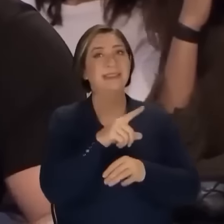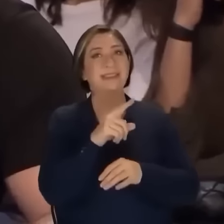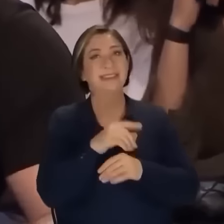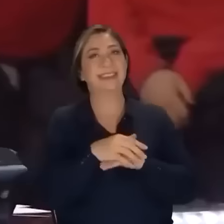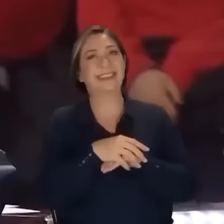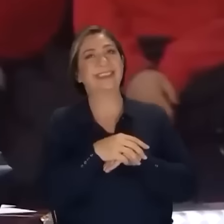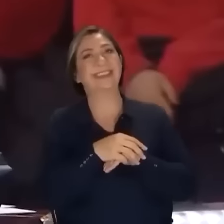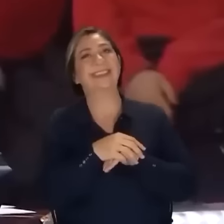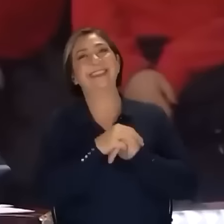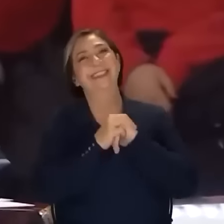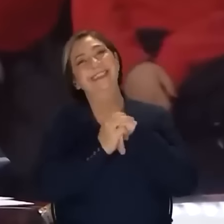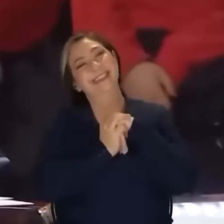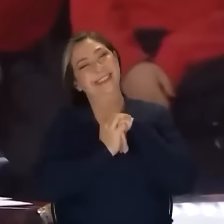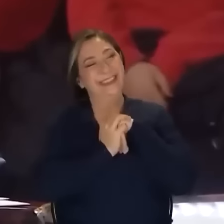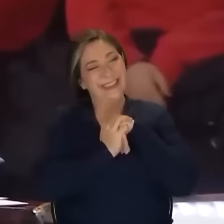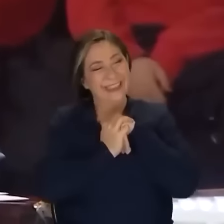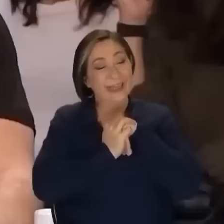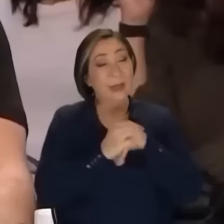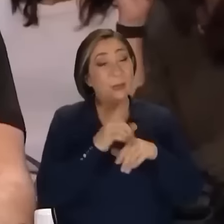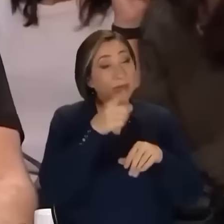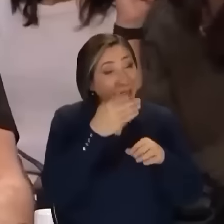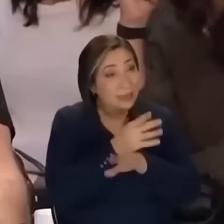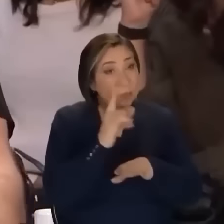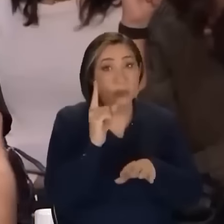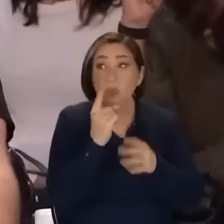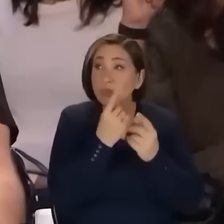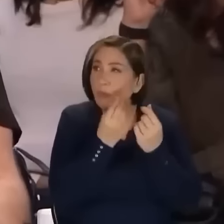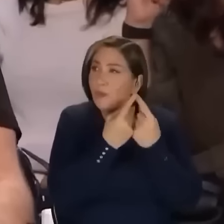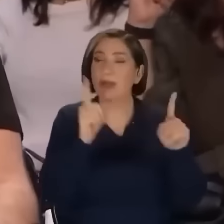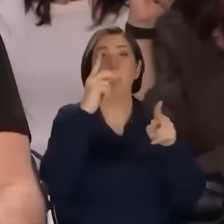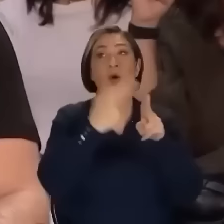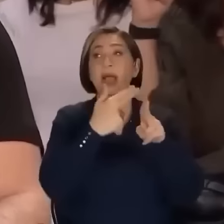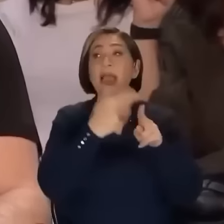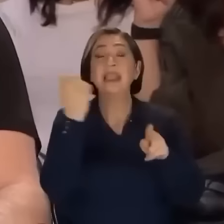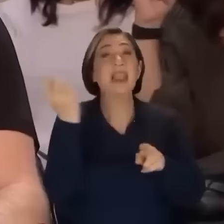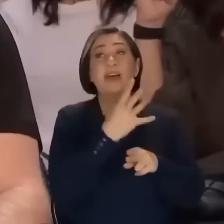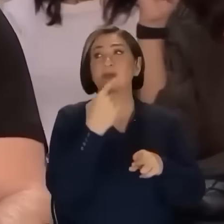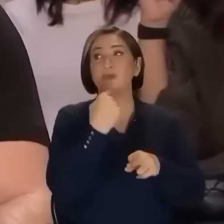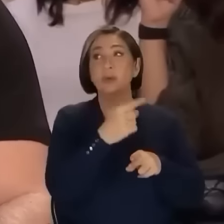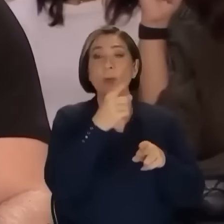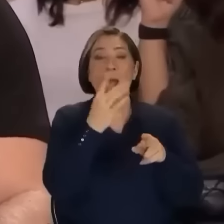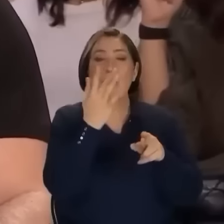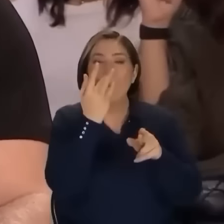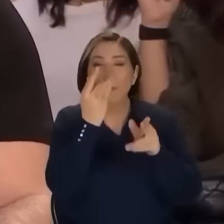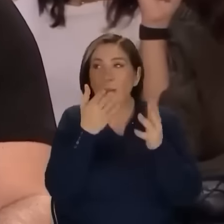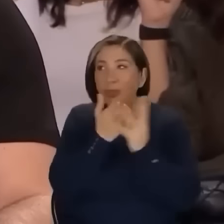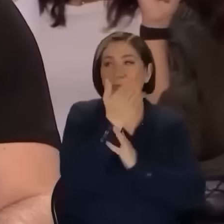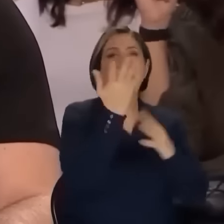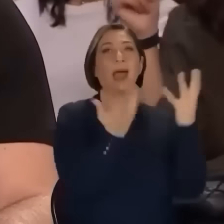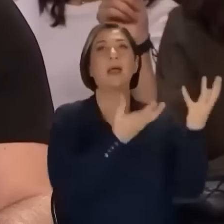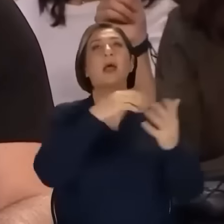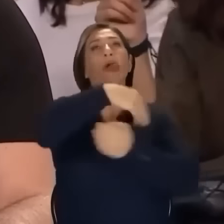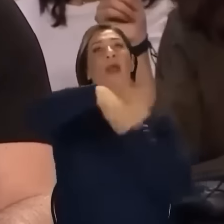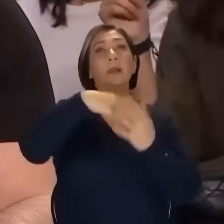mesela vallahi ya Okan bu çok çarpıcı bir örnek bunu defalarca söyledim karambole kaynıyor şimdi